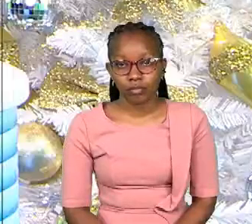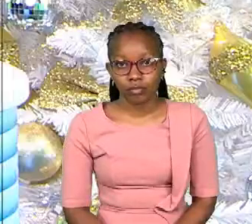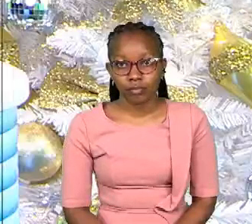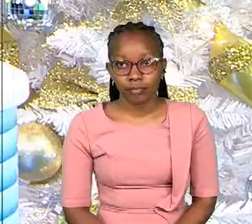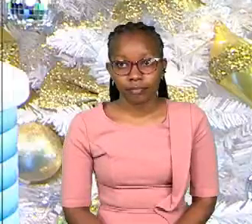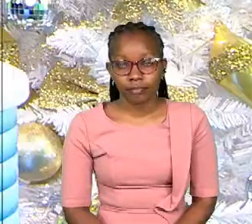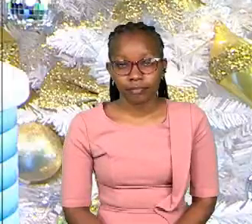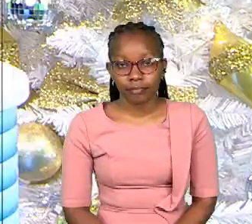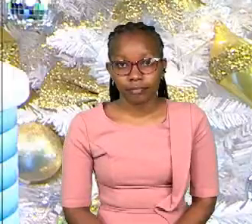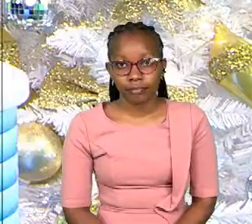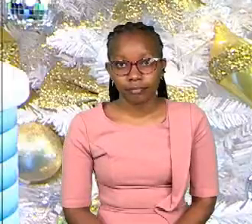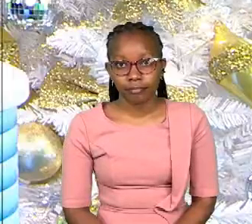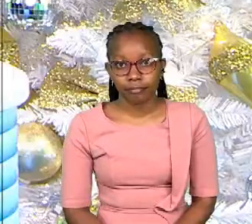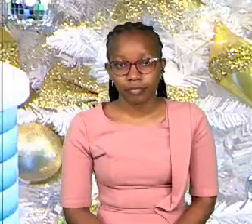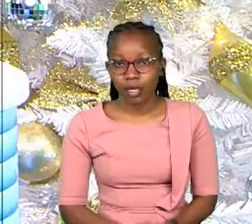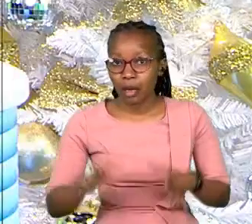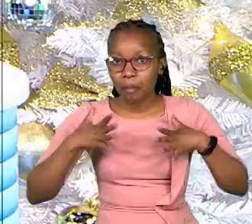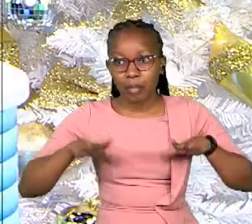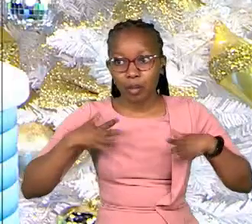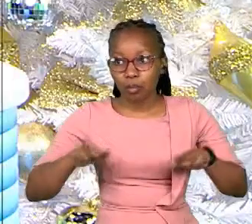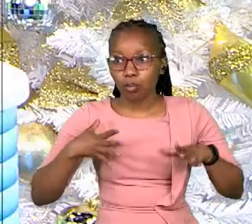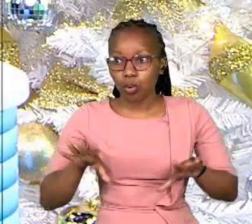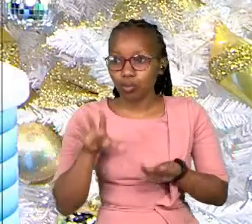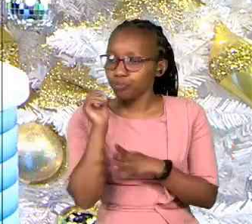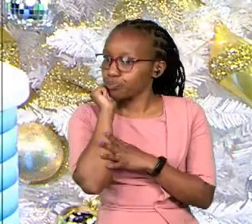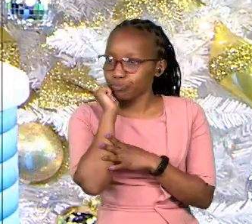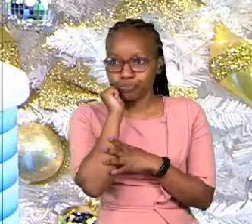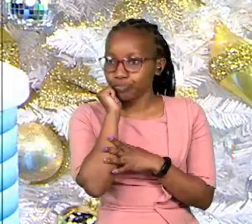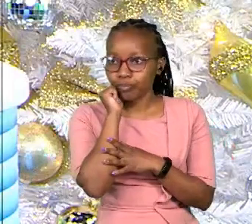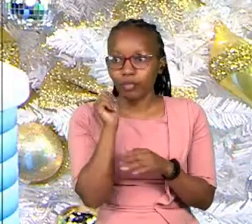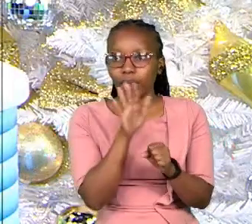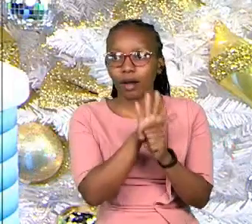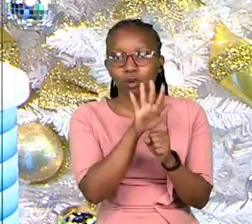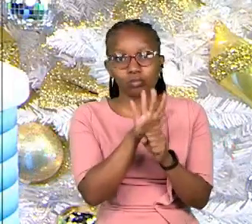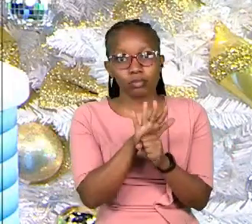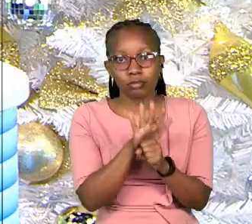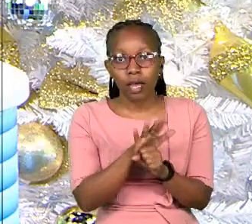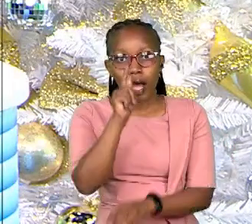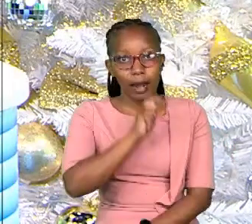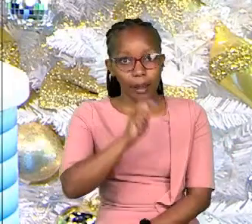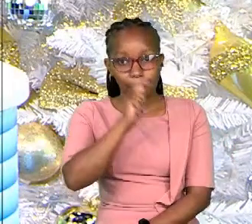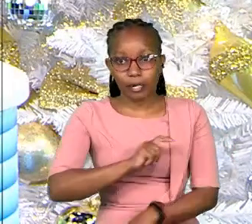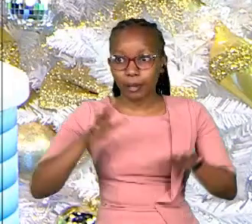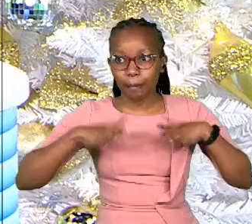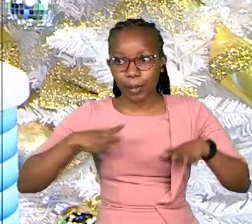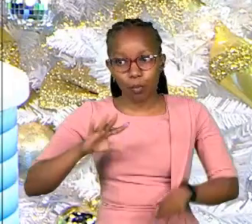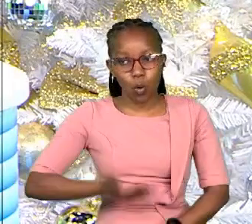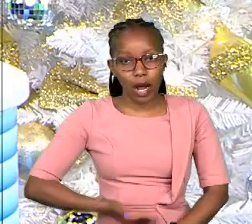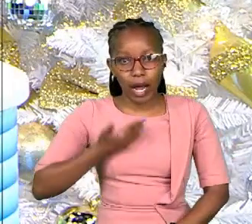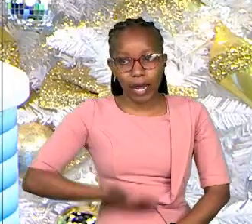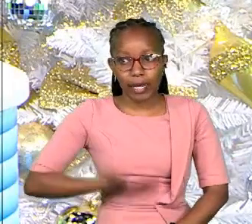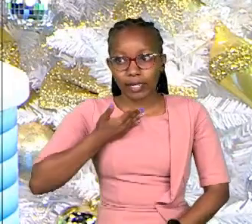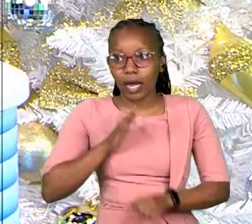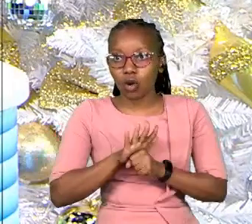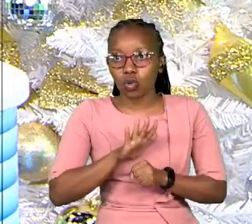Ni tukio ambalo limewata mashua wengi na kuacha vinywa wazi wakazi wa eneo la Kabete mjini Nairobi, kaunti ya Kiambu, baada